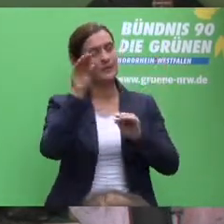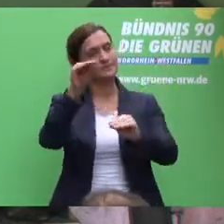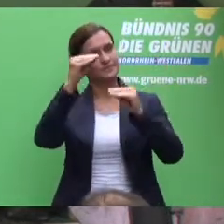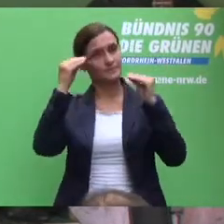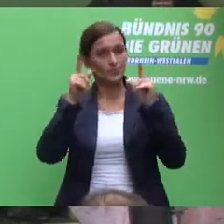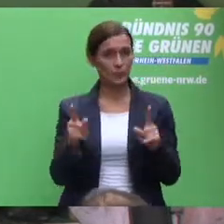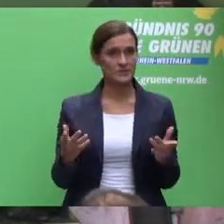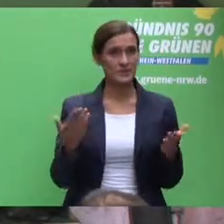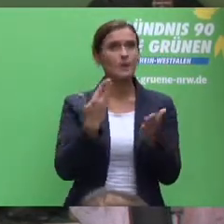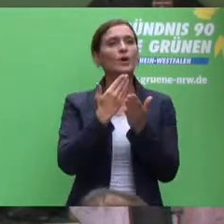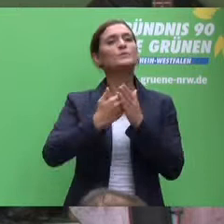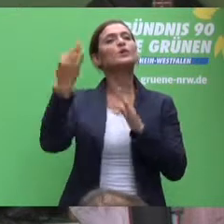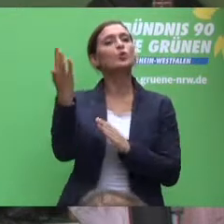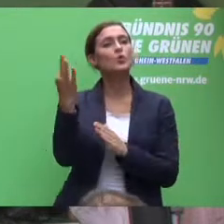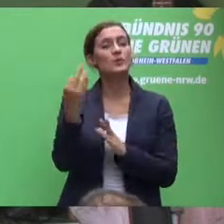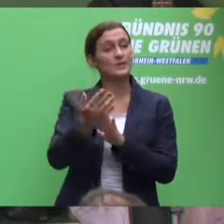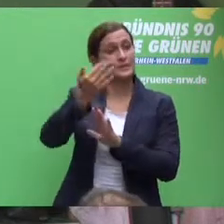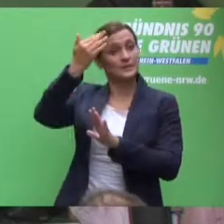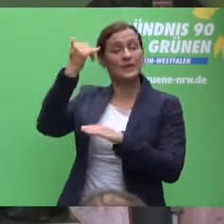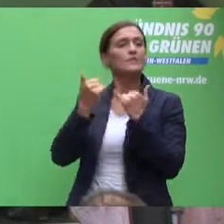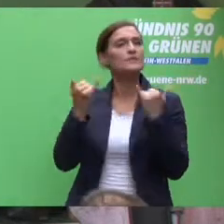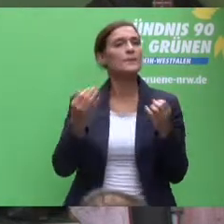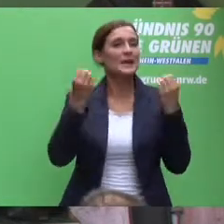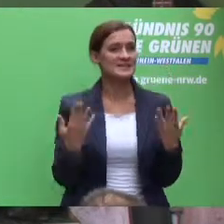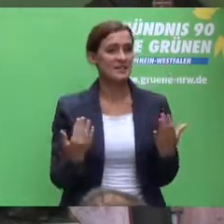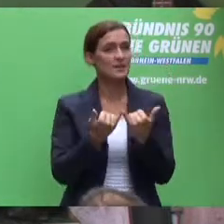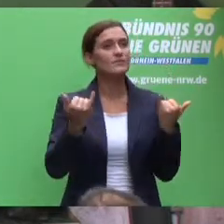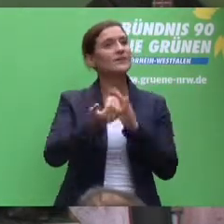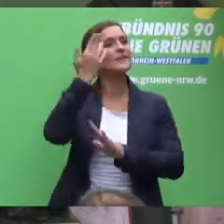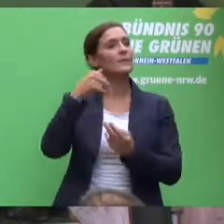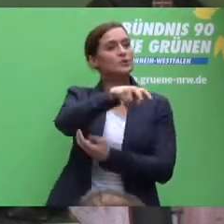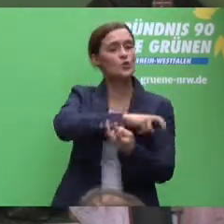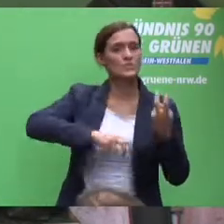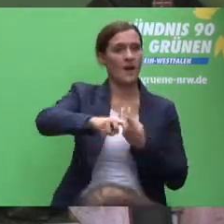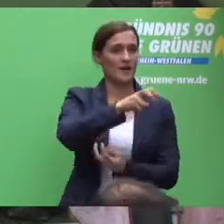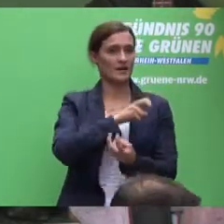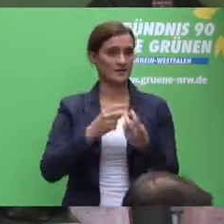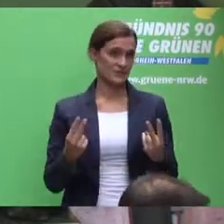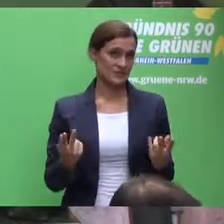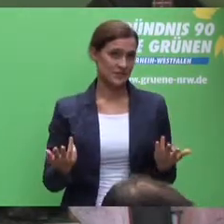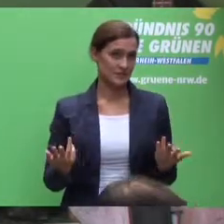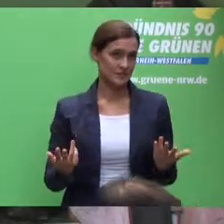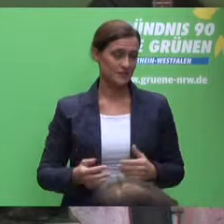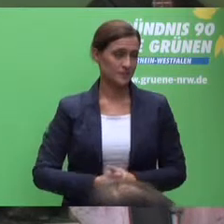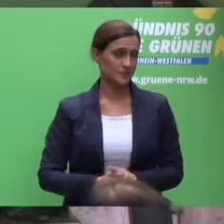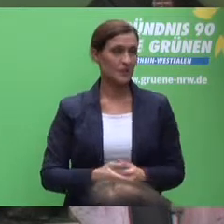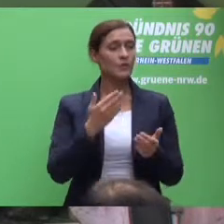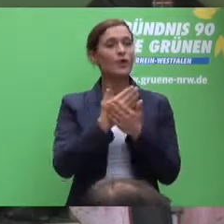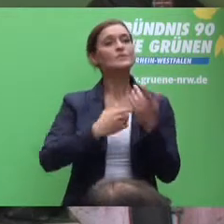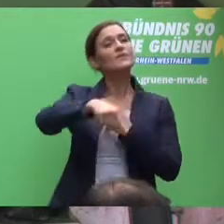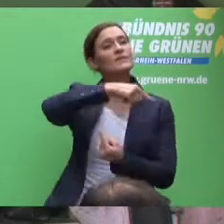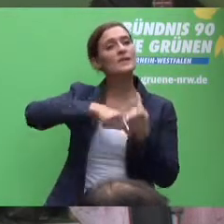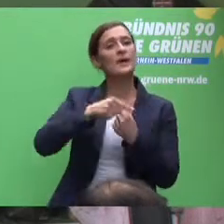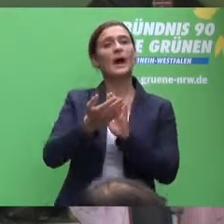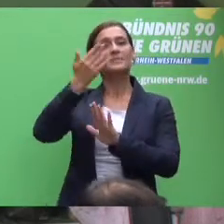Grüne mit diesen Fehlern umgegangen sind. Wir haben nämlich